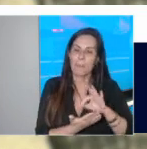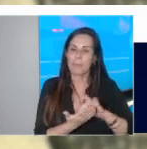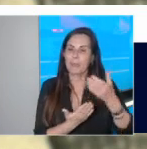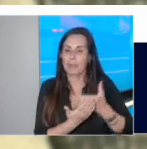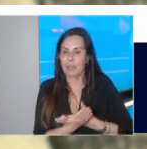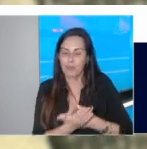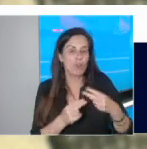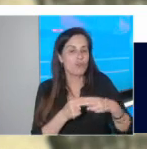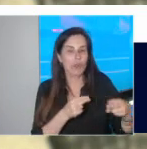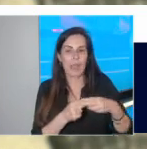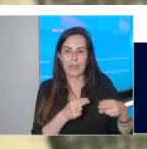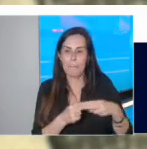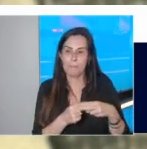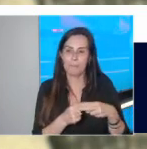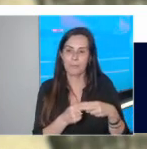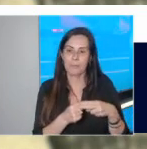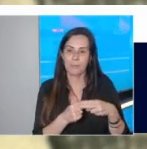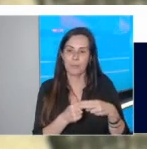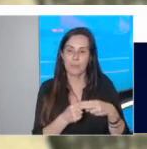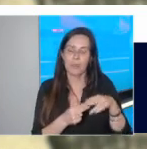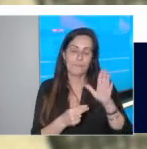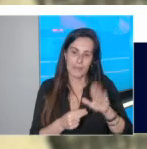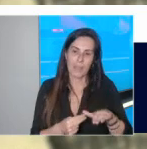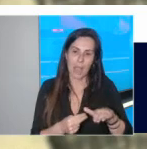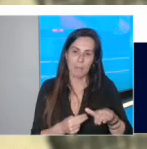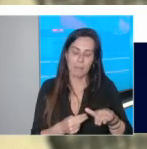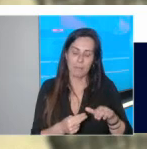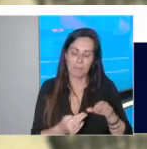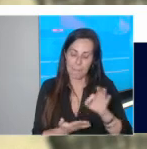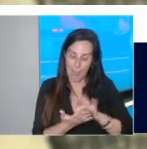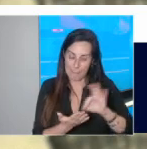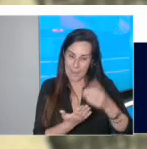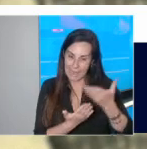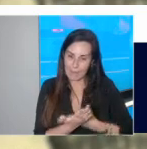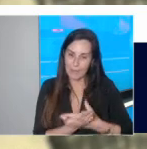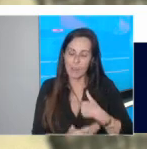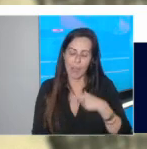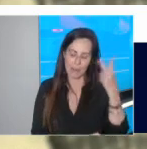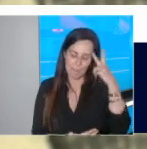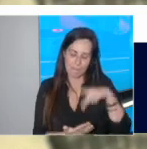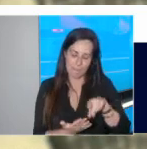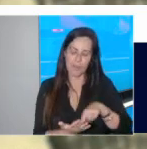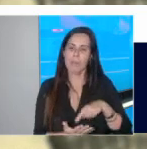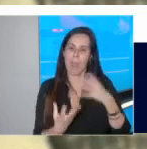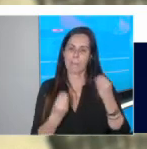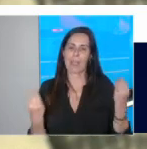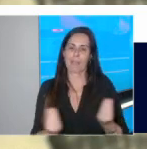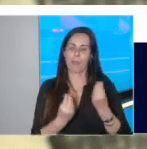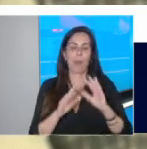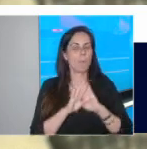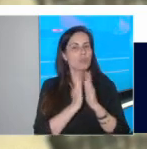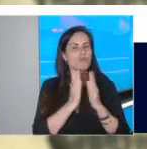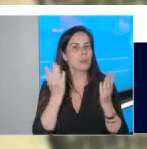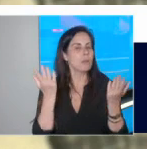מכתבים בין שכנים, ודיווחים מהמכתבים האלה, מכתבים האישיים, אנחנו לומדים לא מעט על